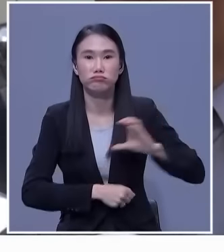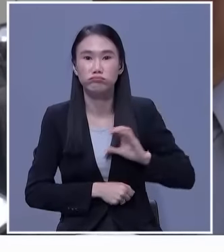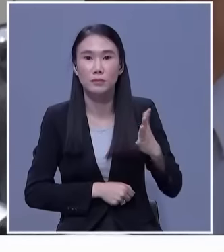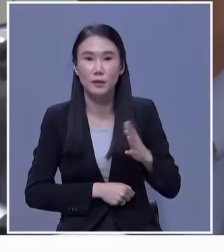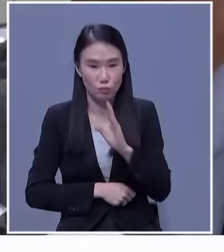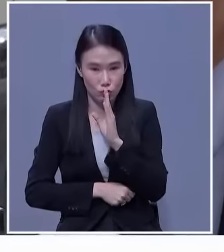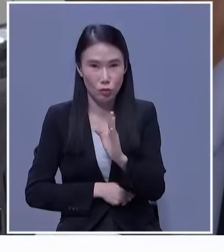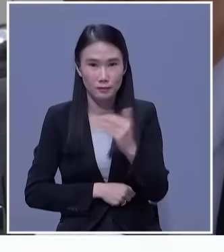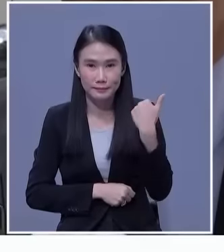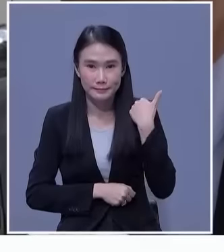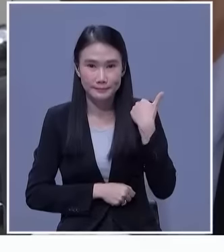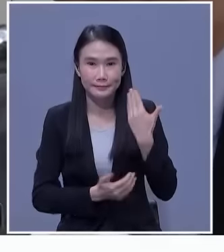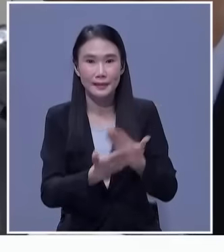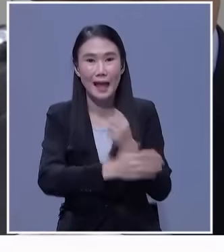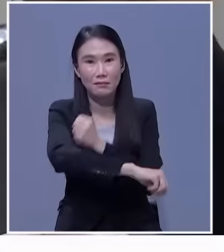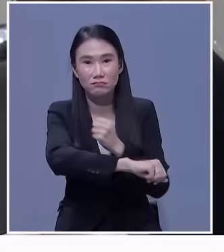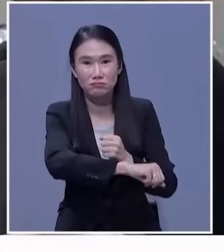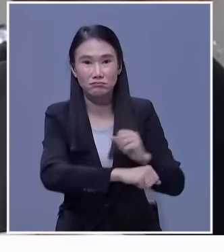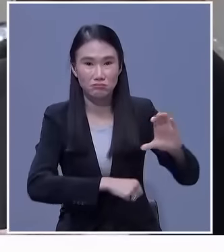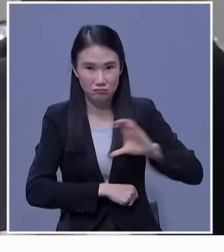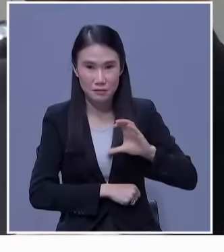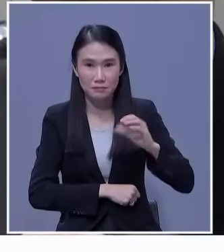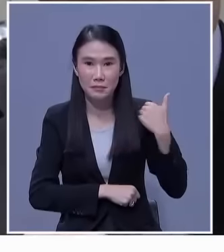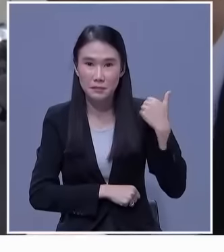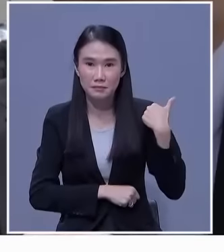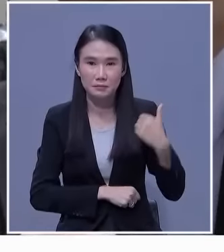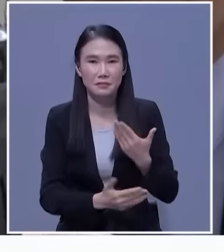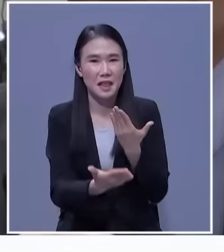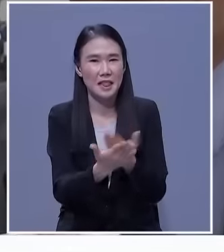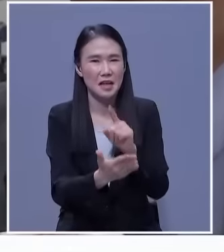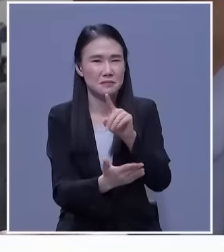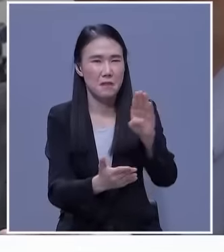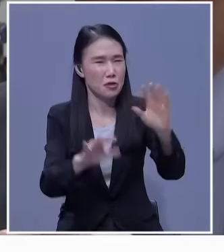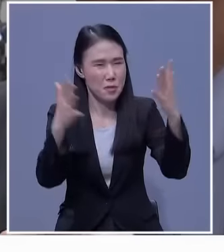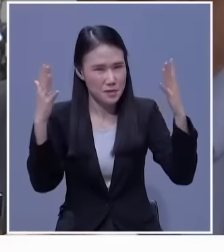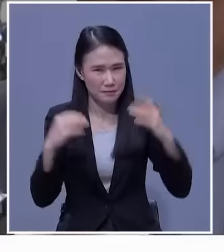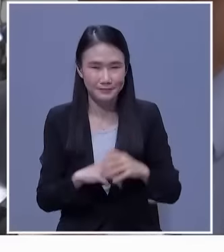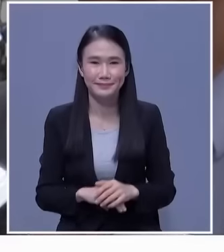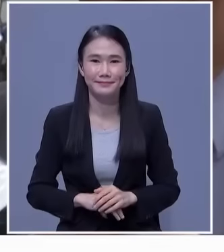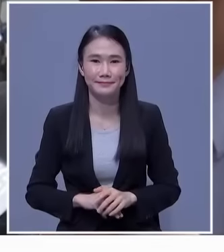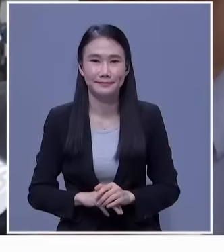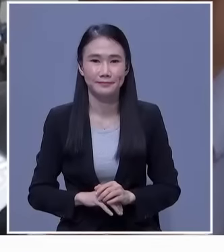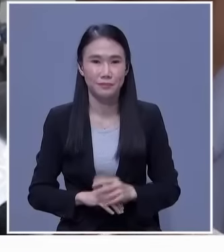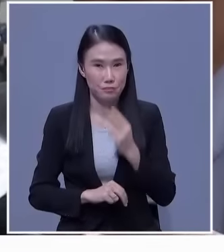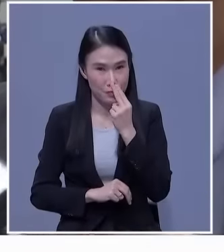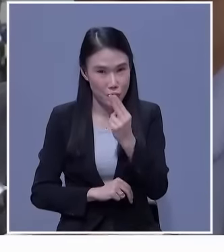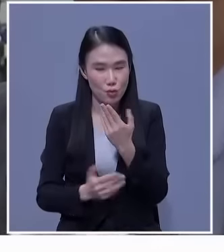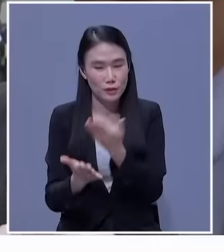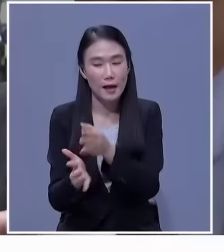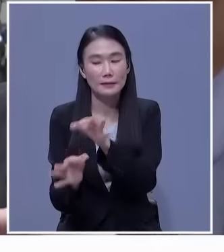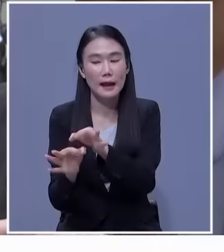รงท่านได้รับเงินอะไรมาบ้างไหมครับขออภัยพูดตรง สลึงเดียวผมก็ไม่ได้คุไปเ